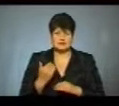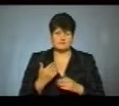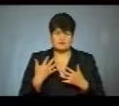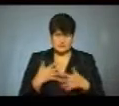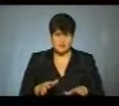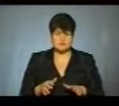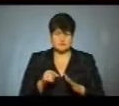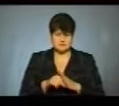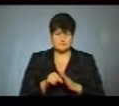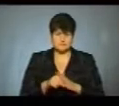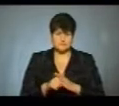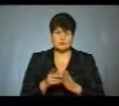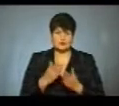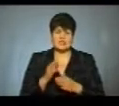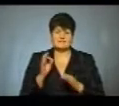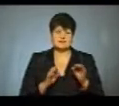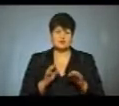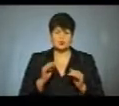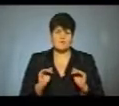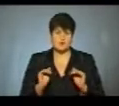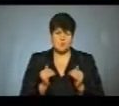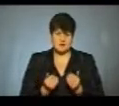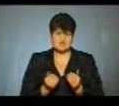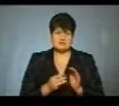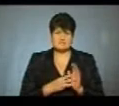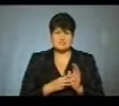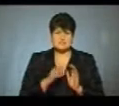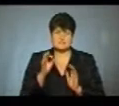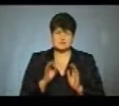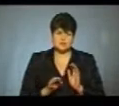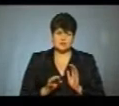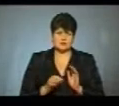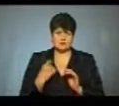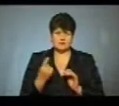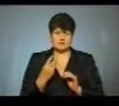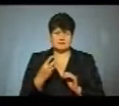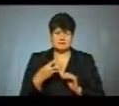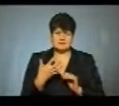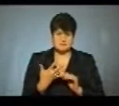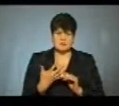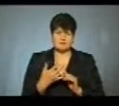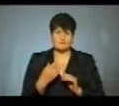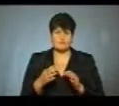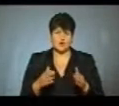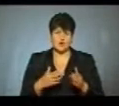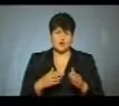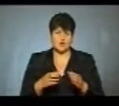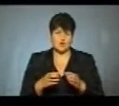тому що є відсоткові обмеження, так, 8% в межах області, 35% в межах громади, тобто навіть